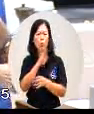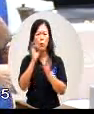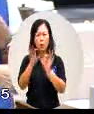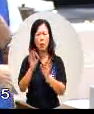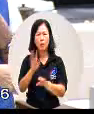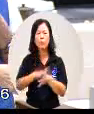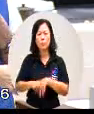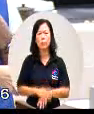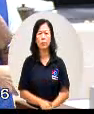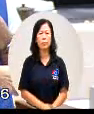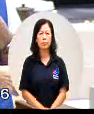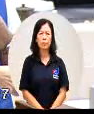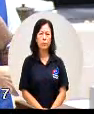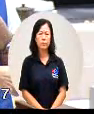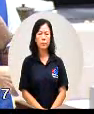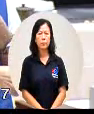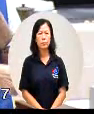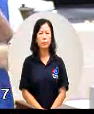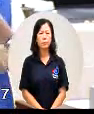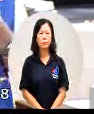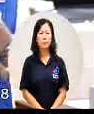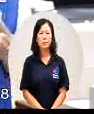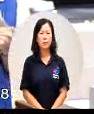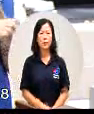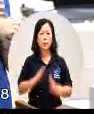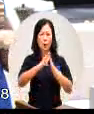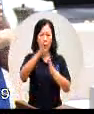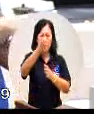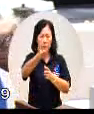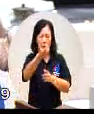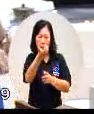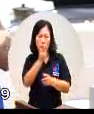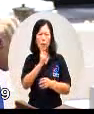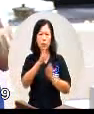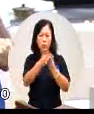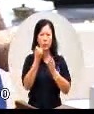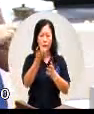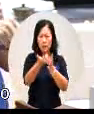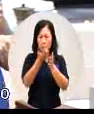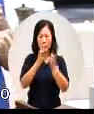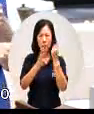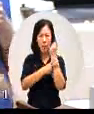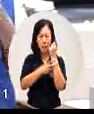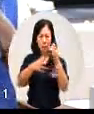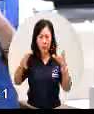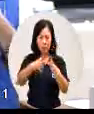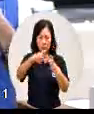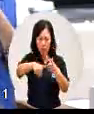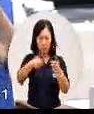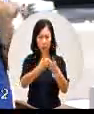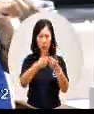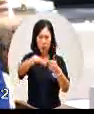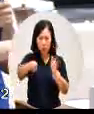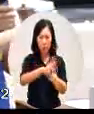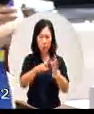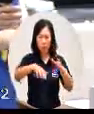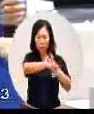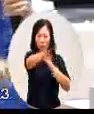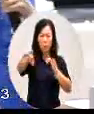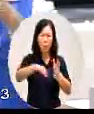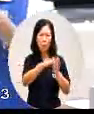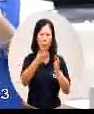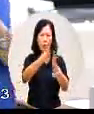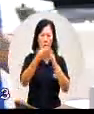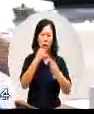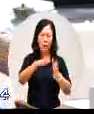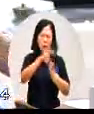个，哦，市长，我刚刚就讲了，前面有一个里集会所的广场，刚才在用一个广场，